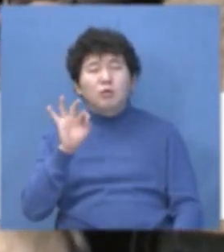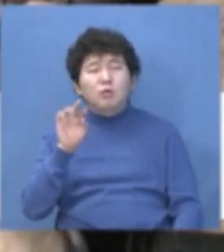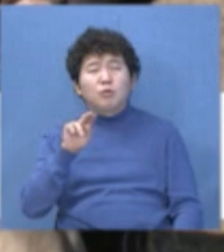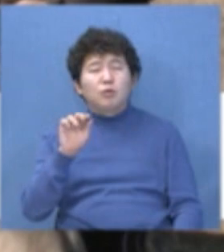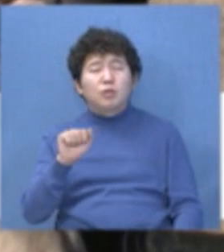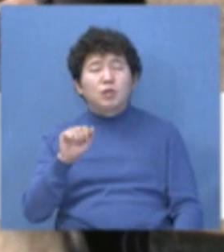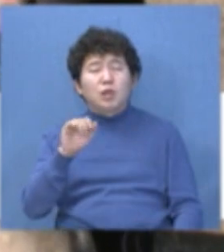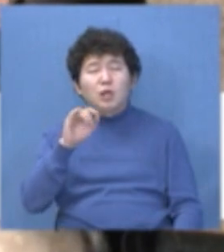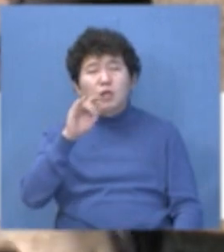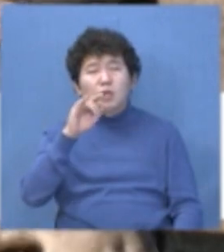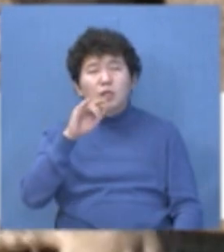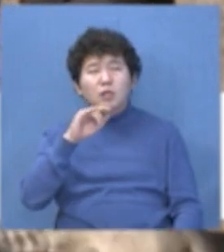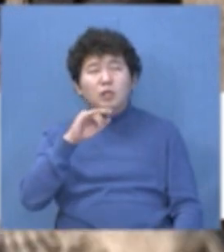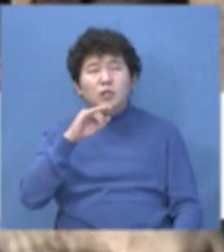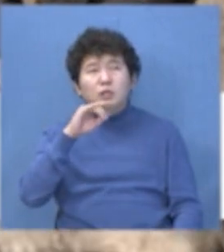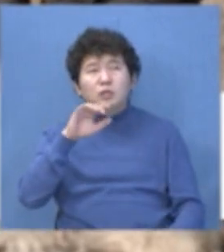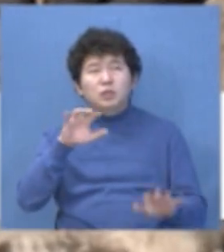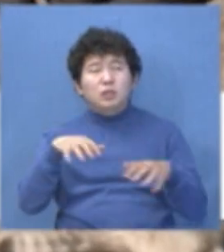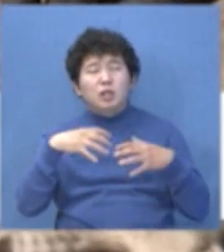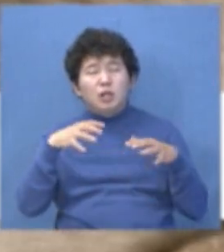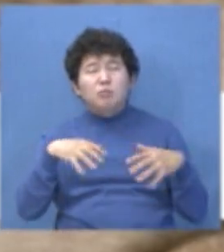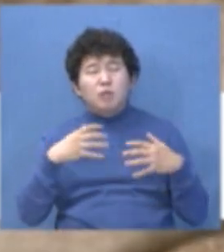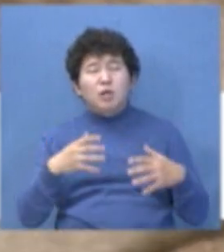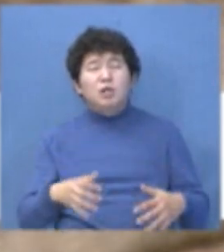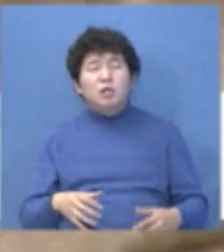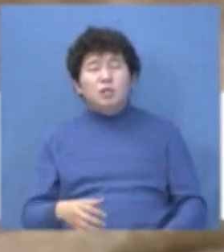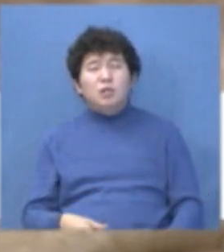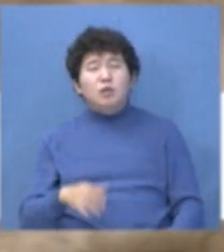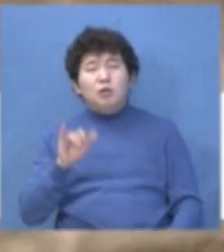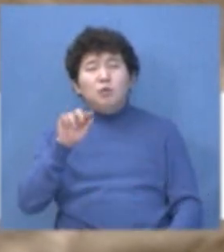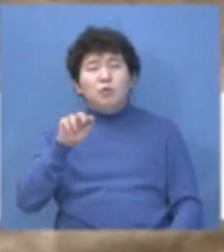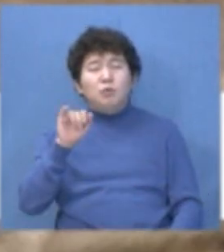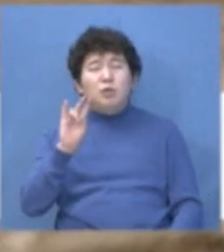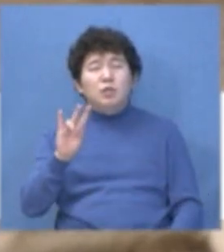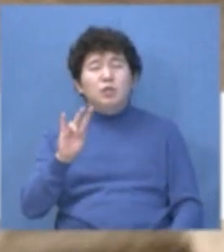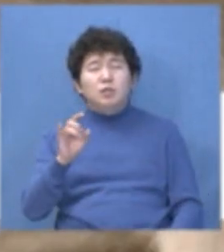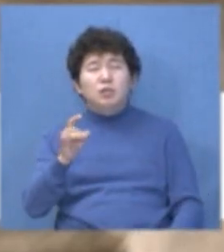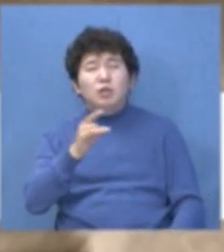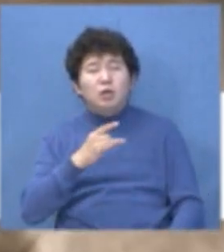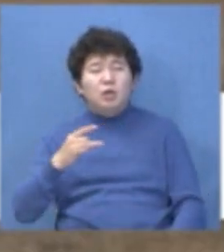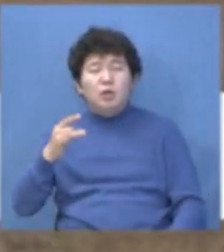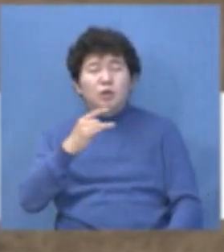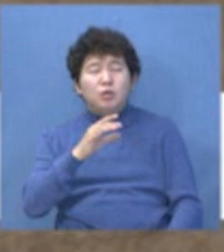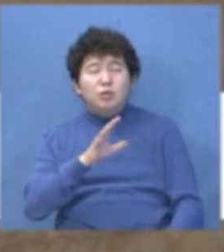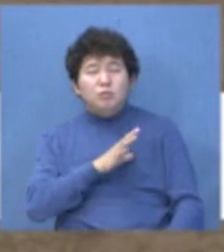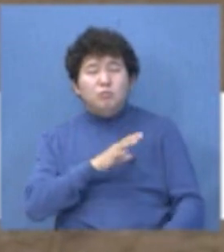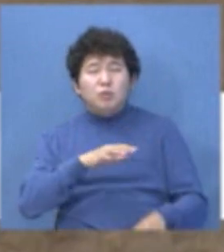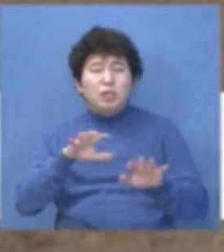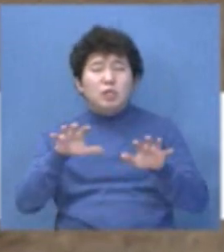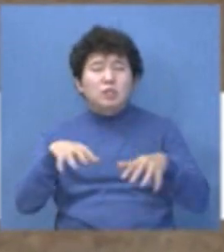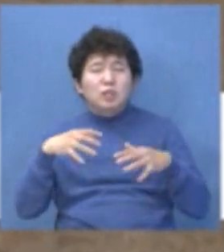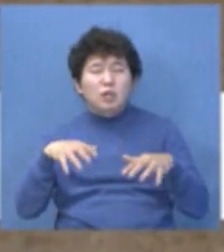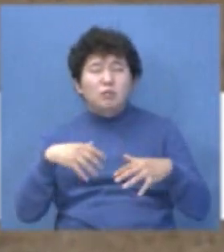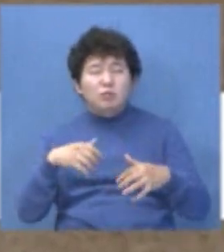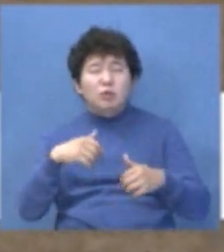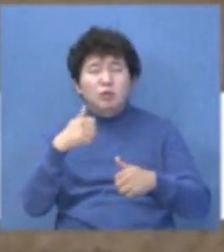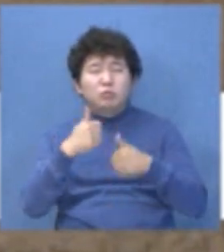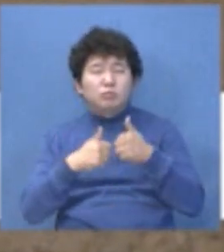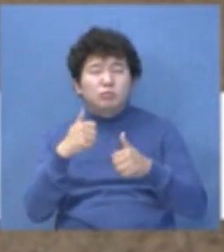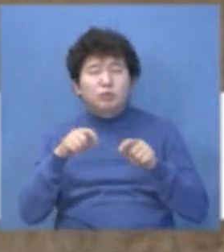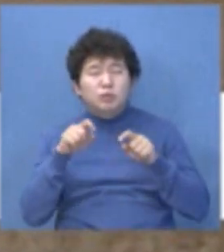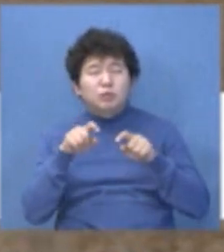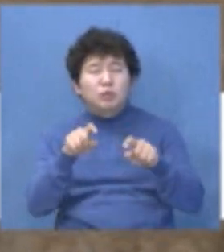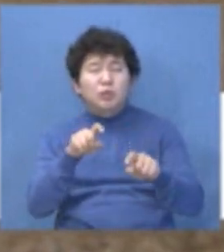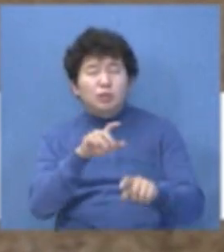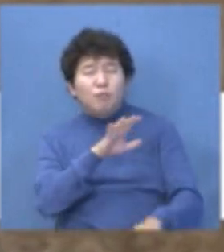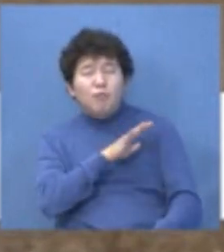сейчас активно занимаются возрождением популяции. В Уланском районе состоялись собачьи гонки, в которых гибкие и стремительные